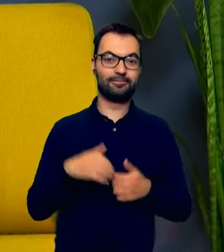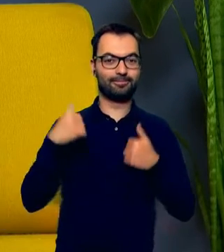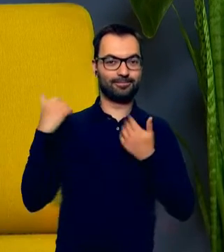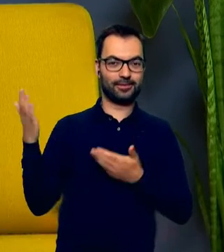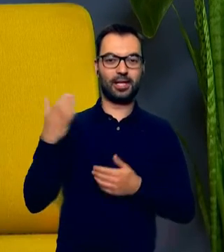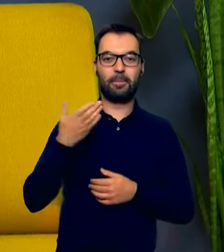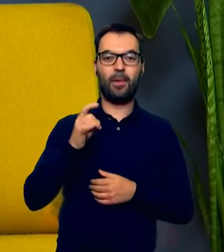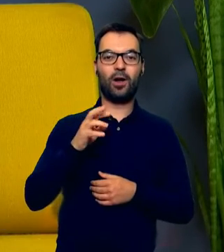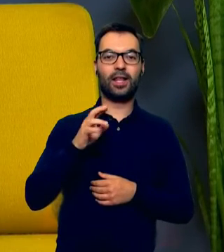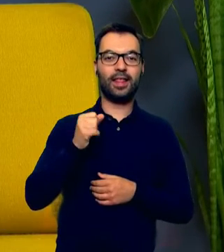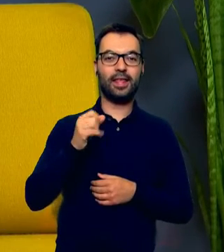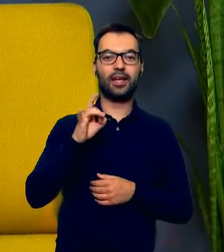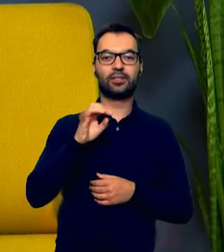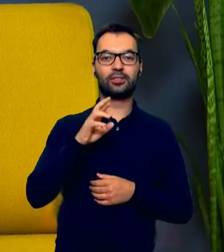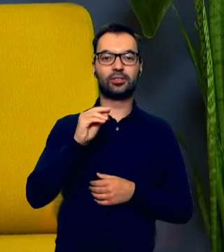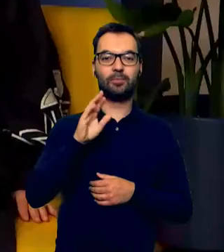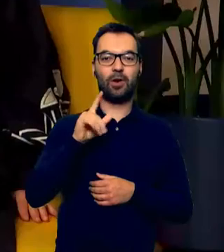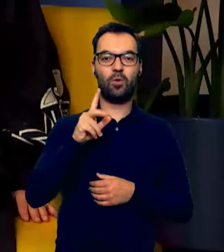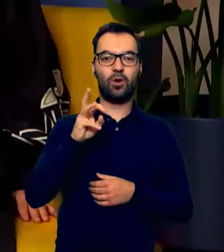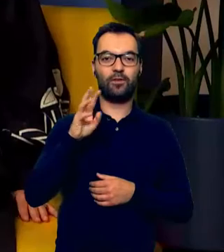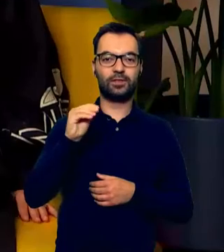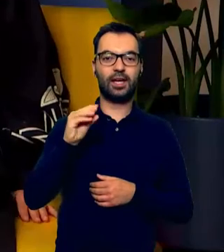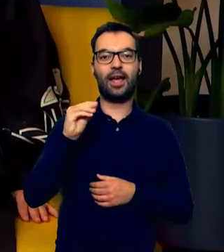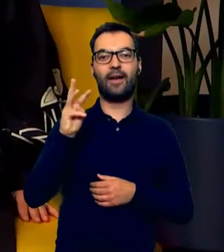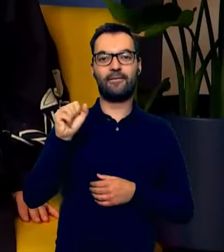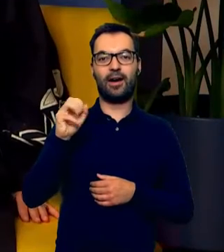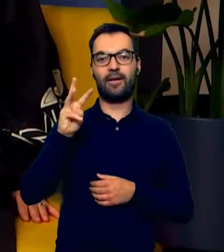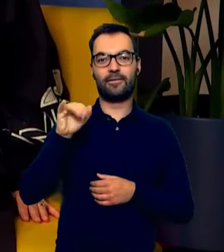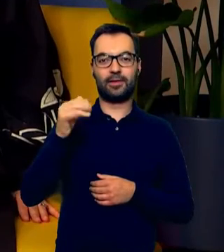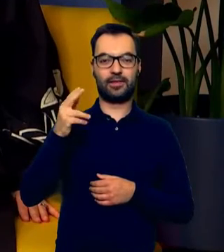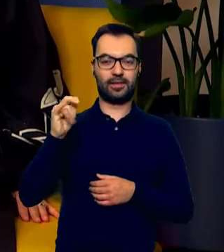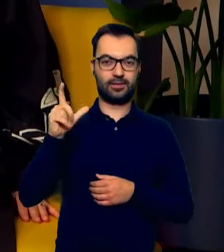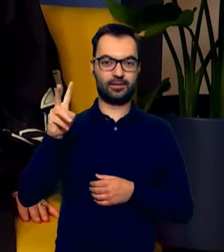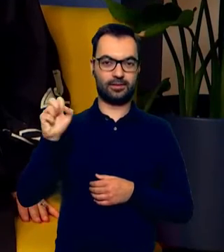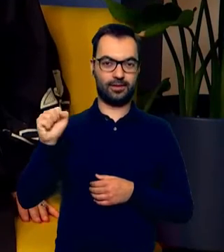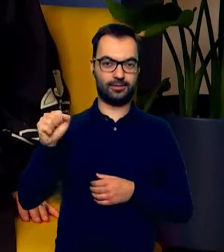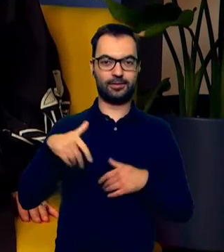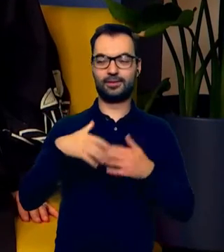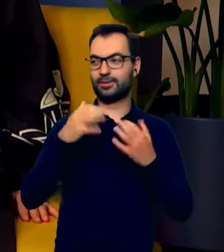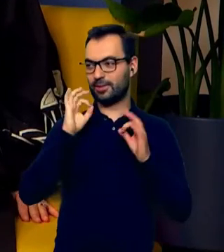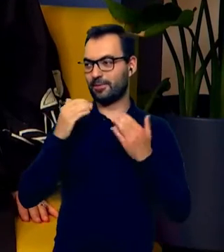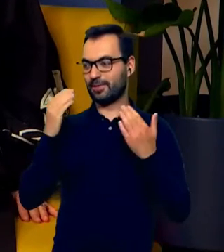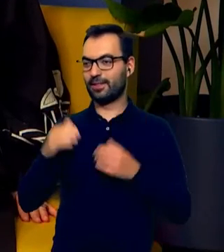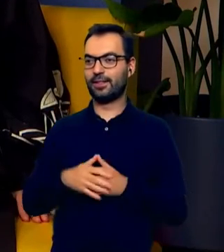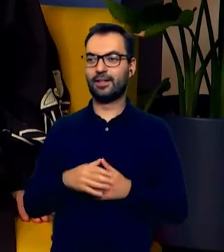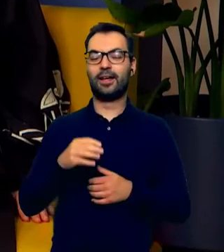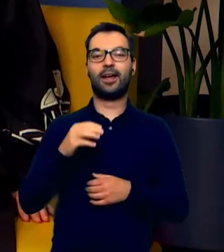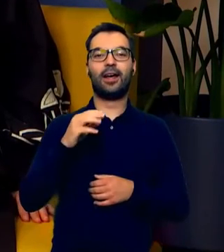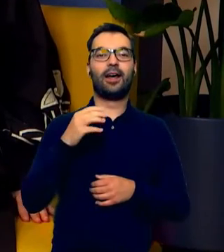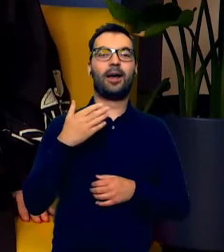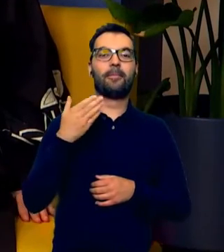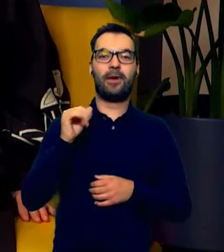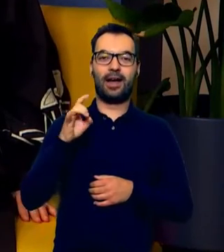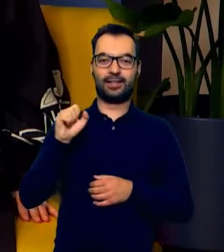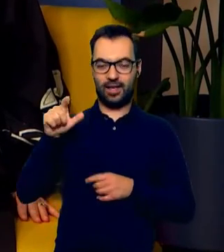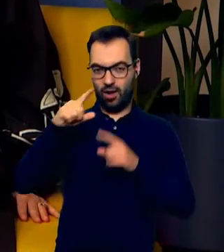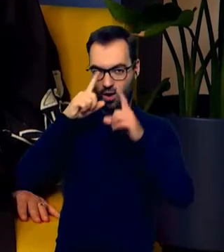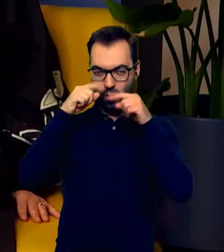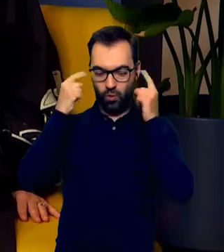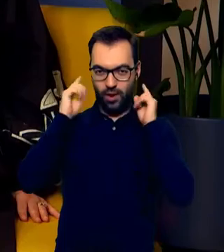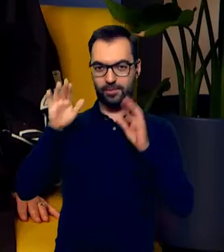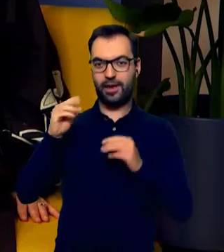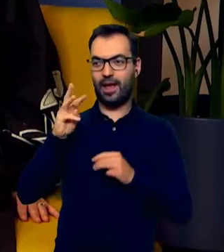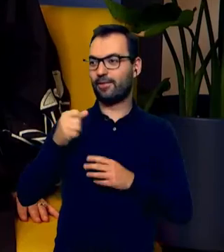kanapie Magdalena Grzebałkowska i Ewa Winnicka. Witamy Was gorąco. Dzień dobry. Magda ma okulary, a Ewa nie, tak będziemy Was rozpoznawać.